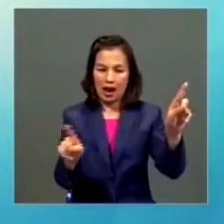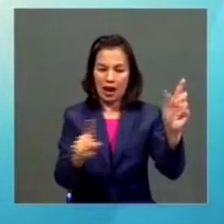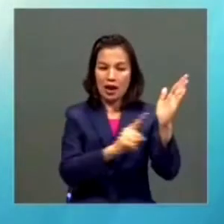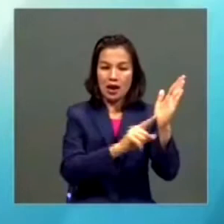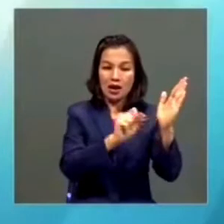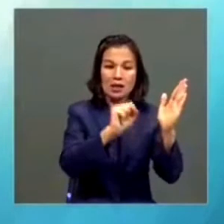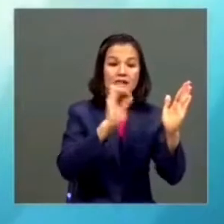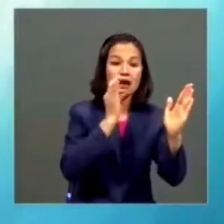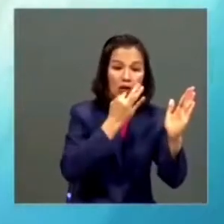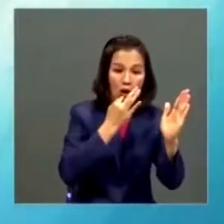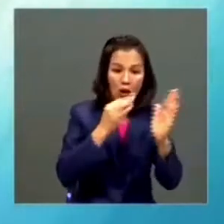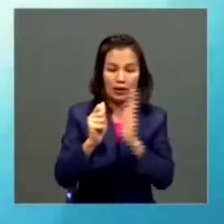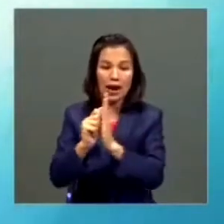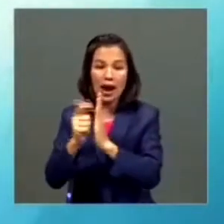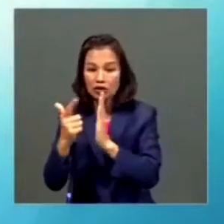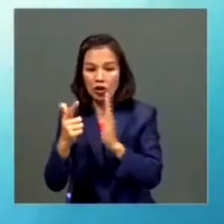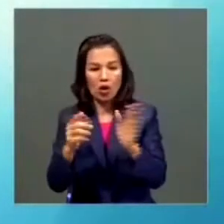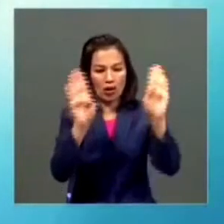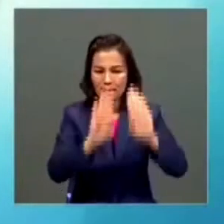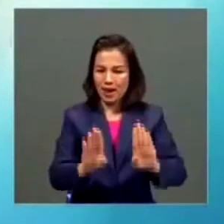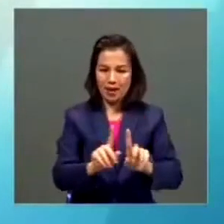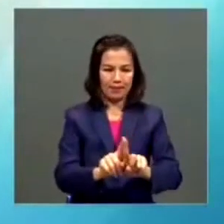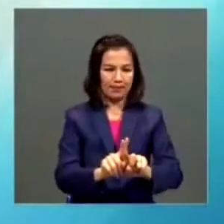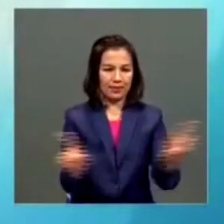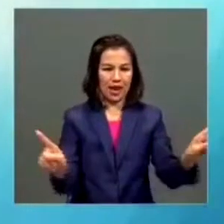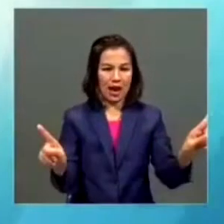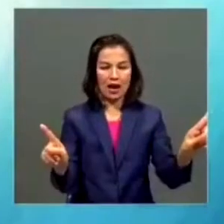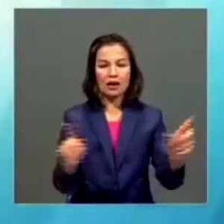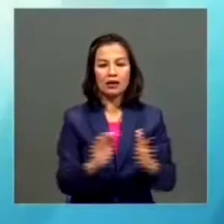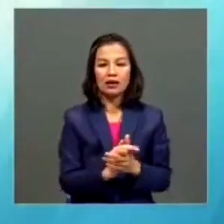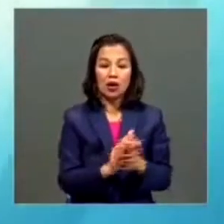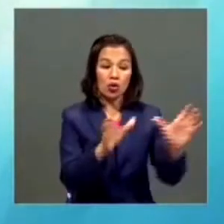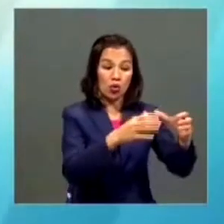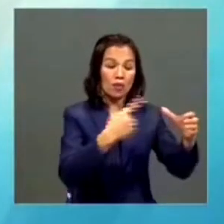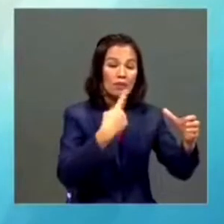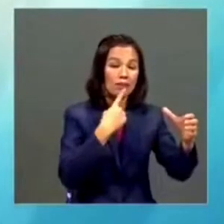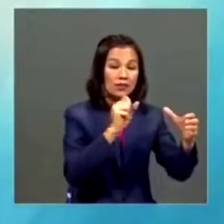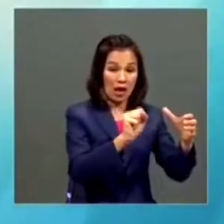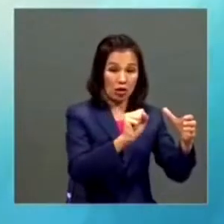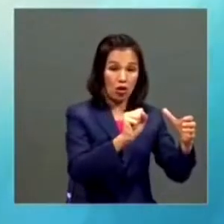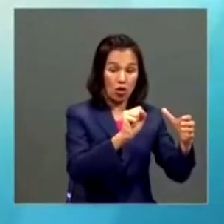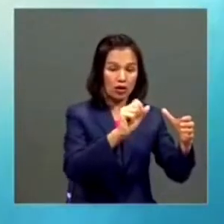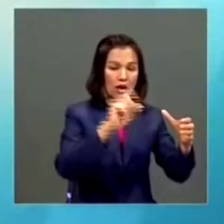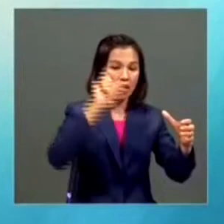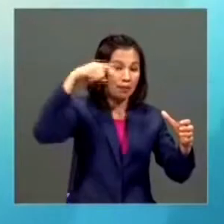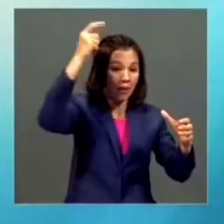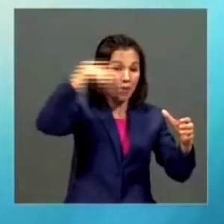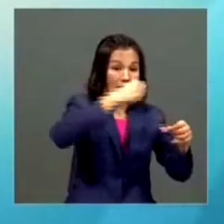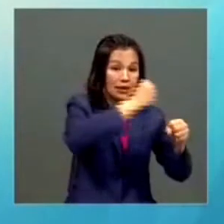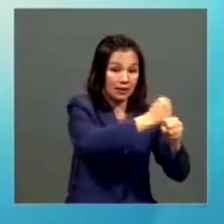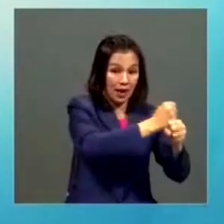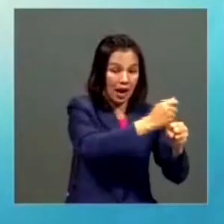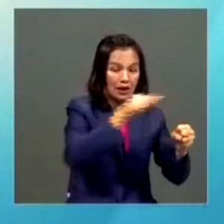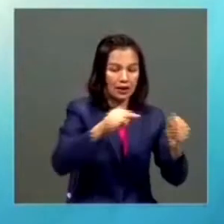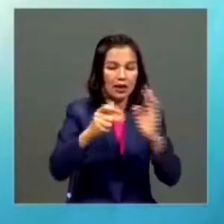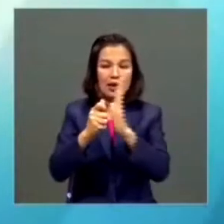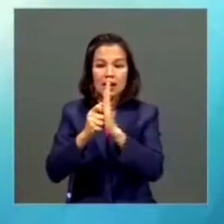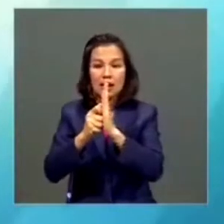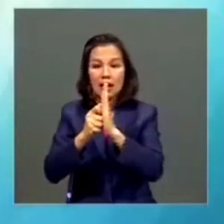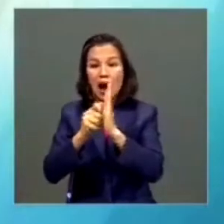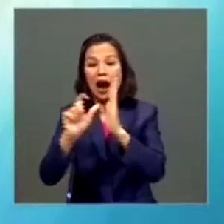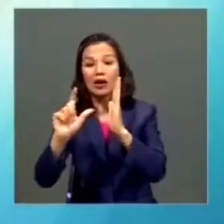ที่เกิดขึ้นมานะครับสมุทรสาครจากแรงงานโดยส่วนใหญ่อ่างทองมาจากการ